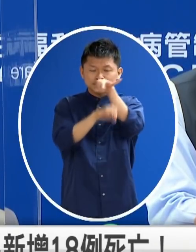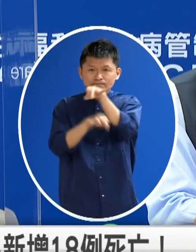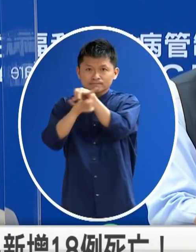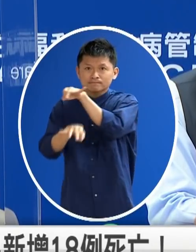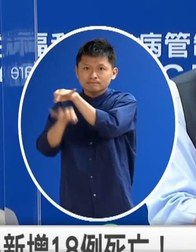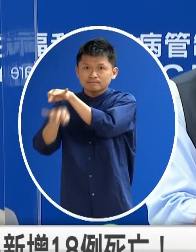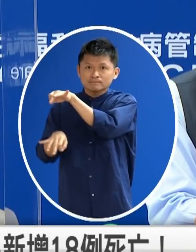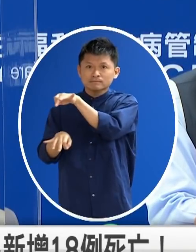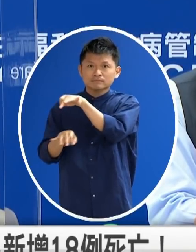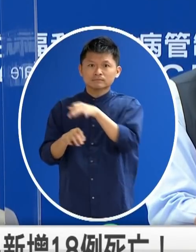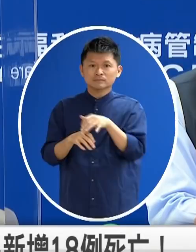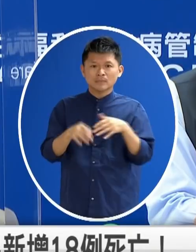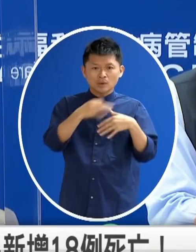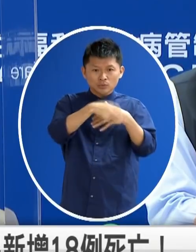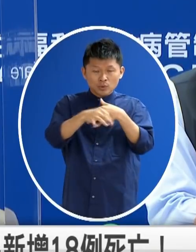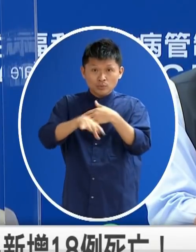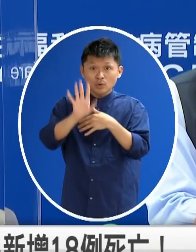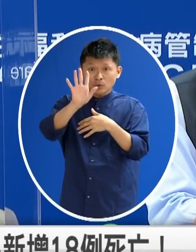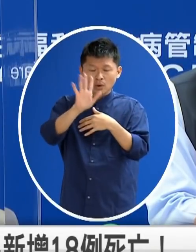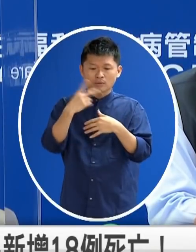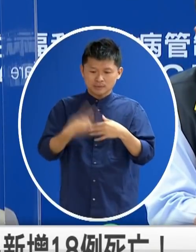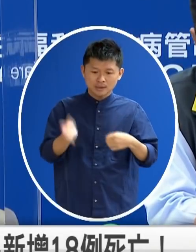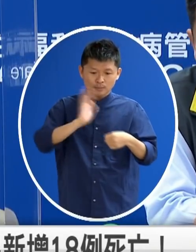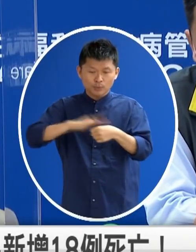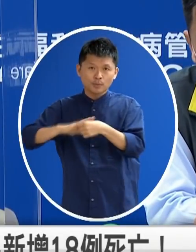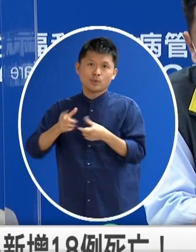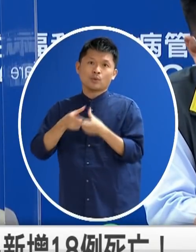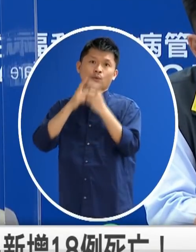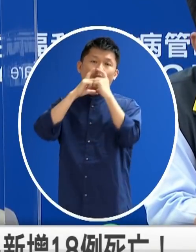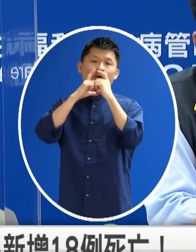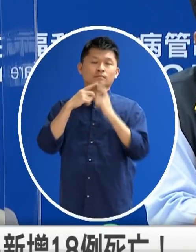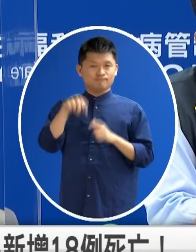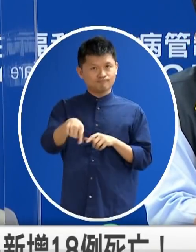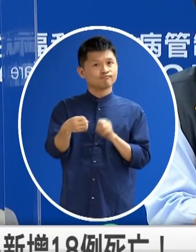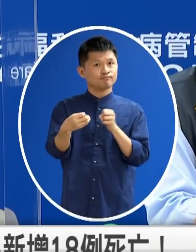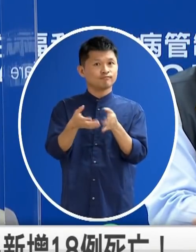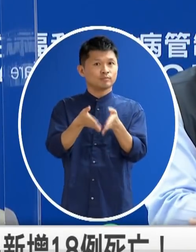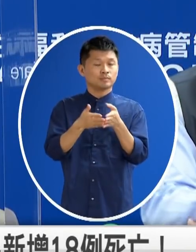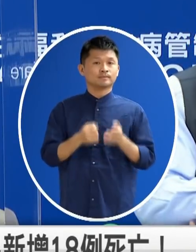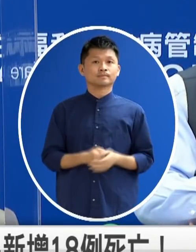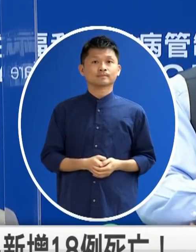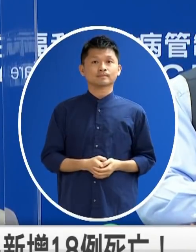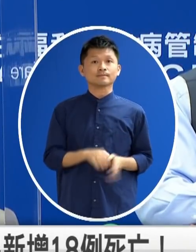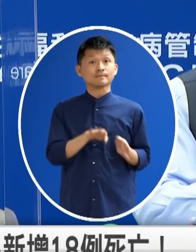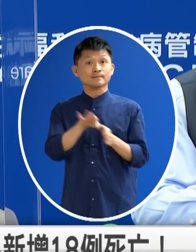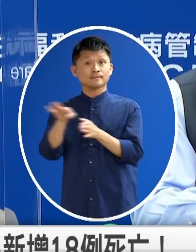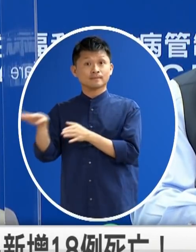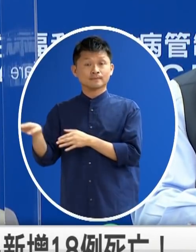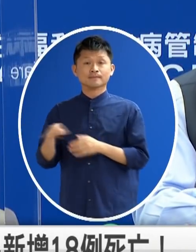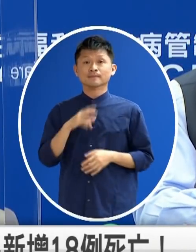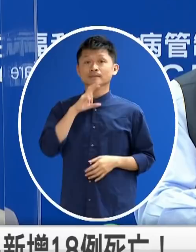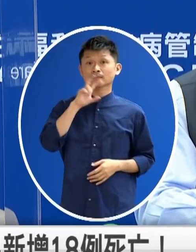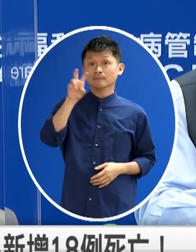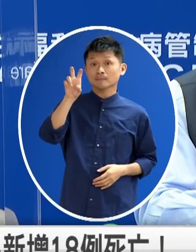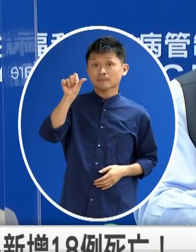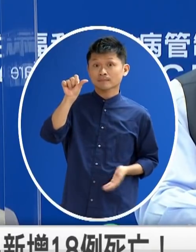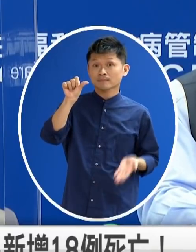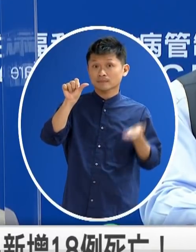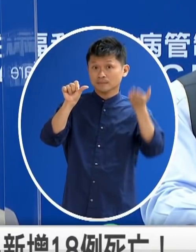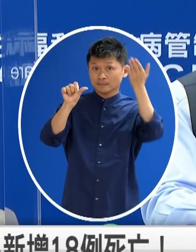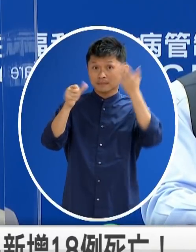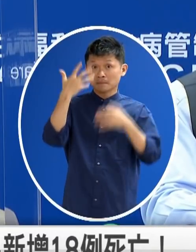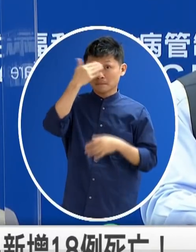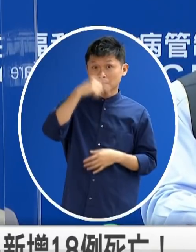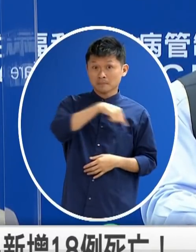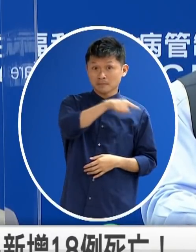单怎么样在不全的部分怎么样补足，这个要来谈。那至于在75岁，75岁这